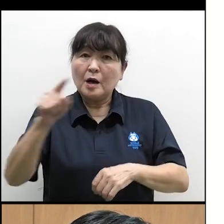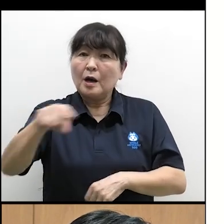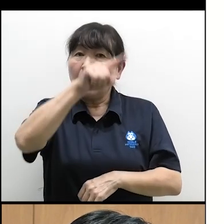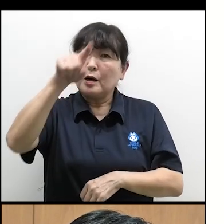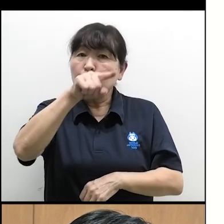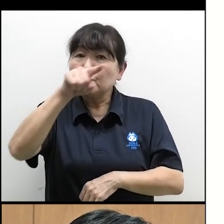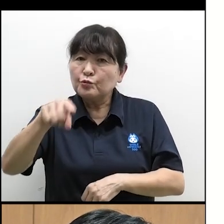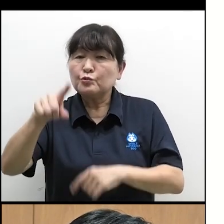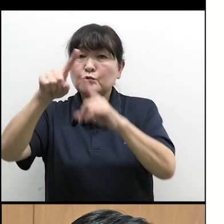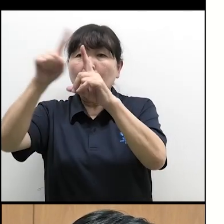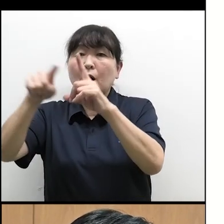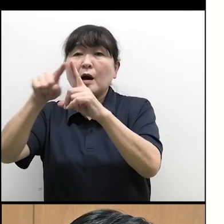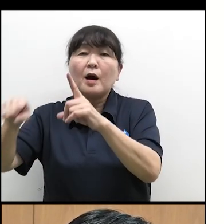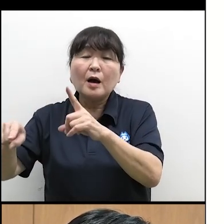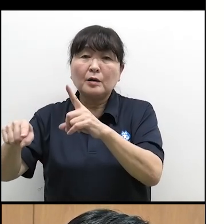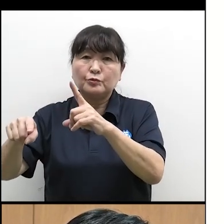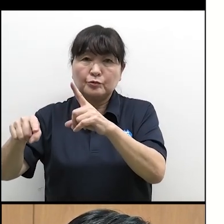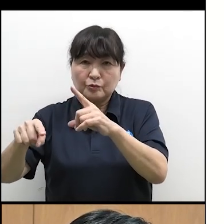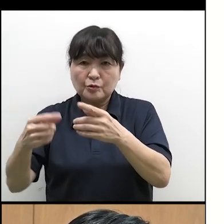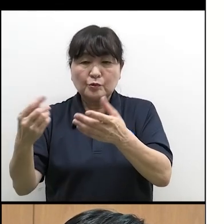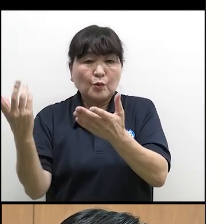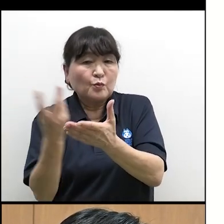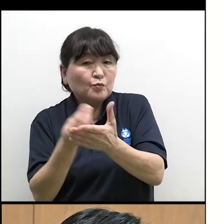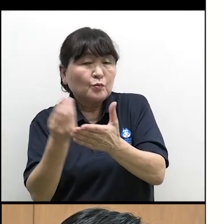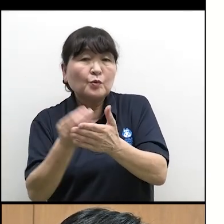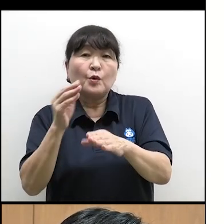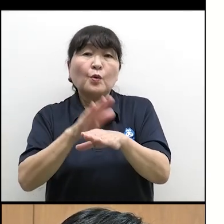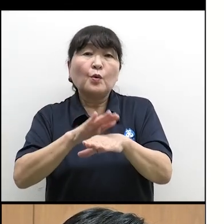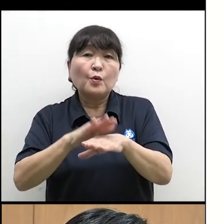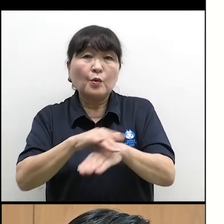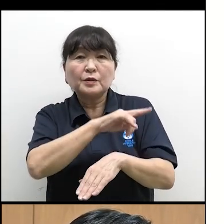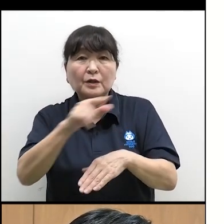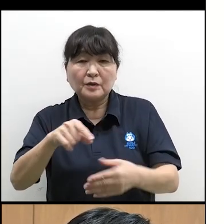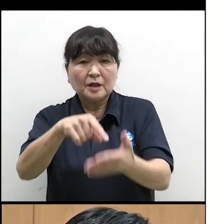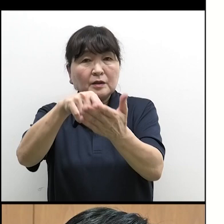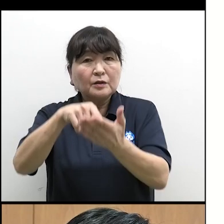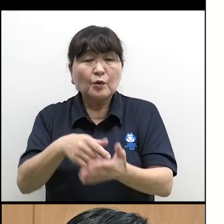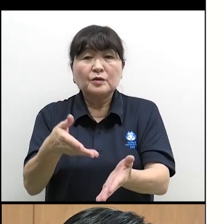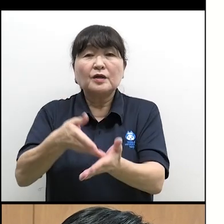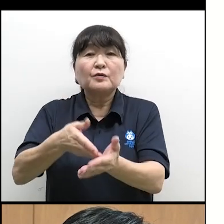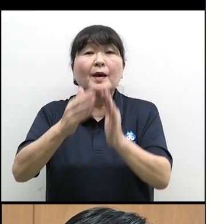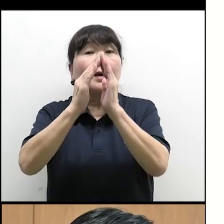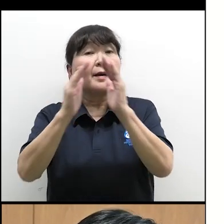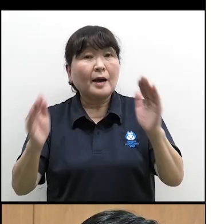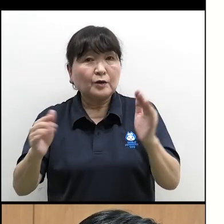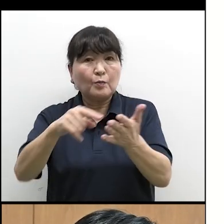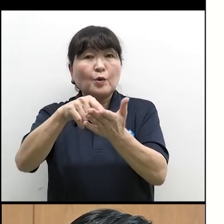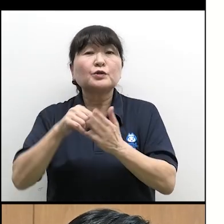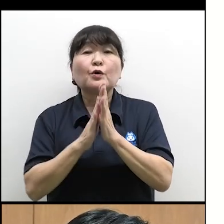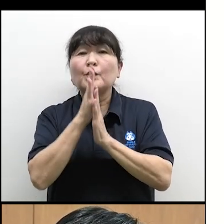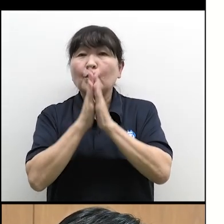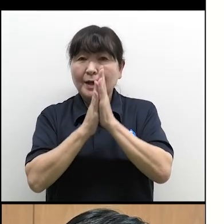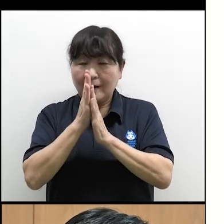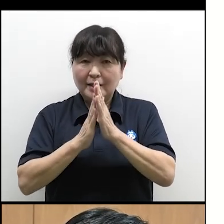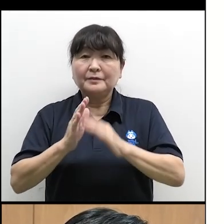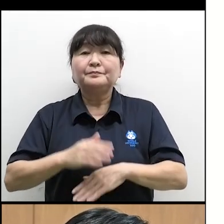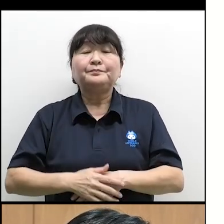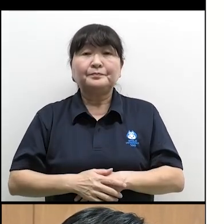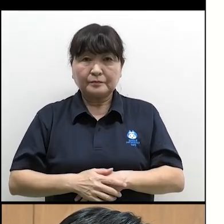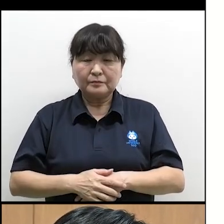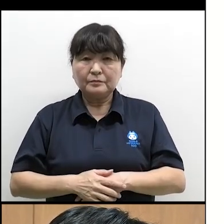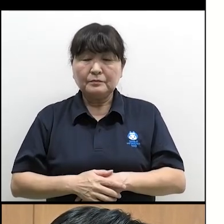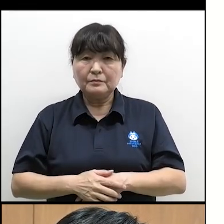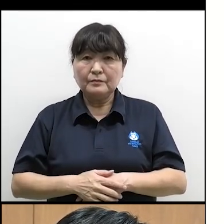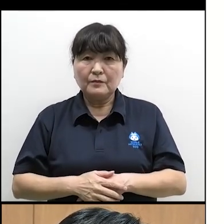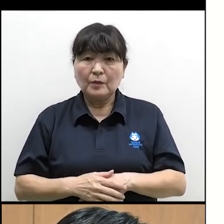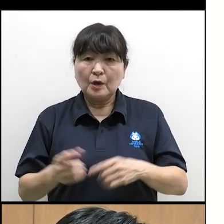やチラシ等に記載の二次元コードからこの説明会への申し込みをお願いいたします。入学を希望